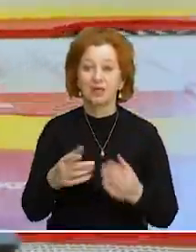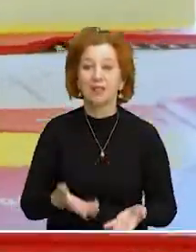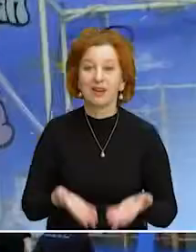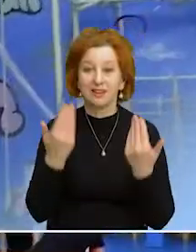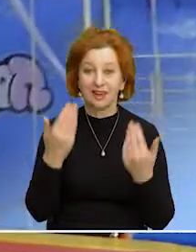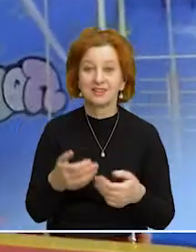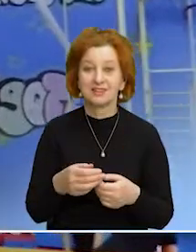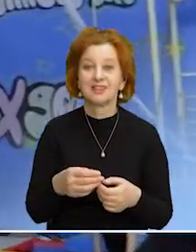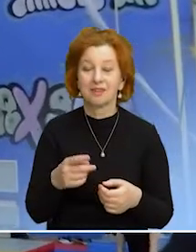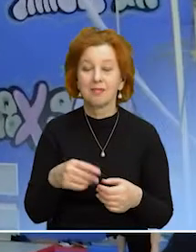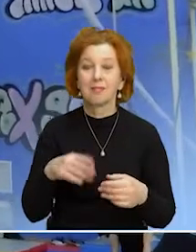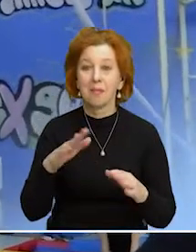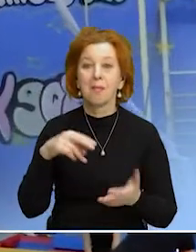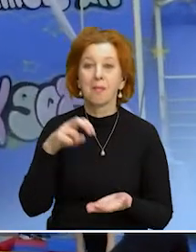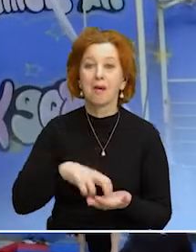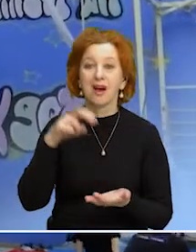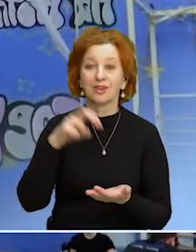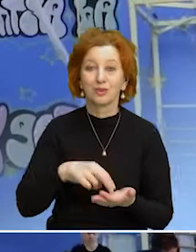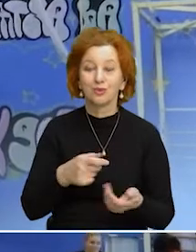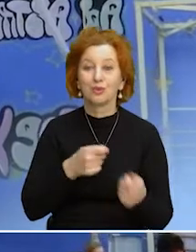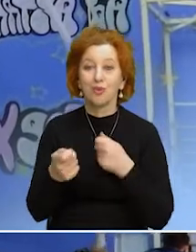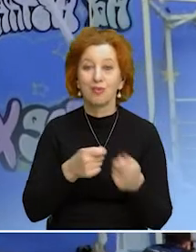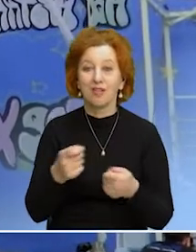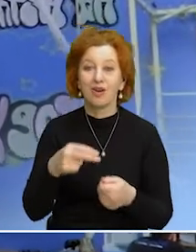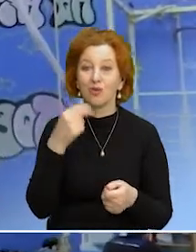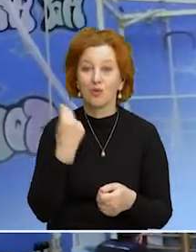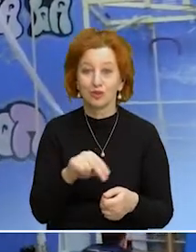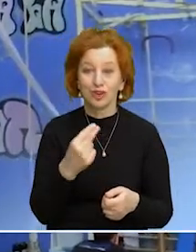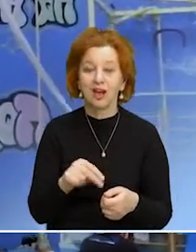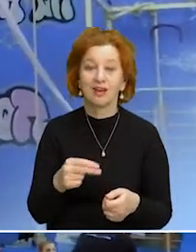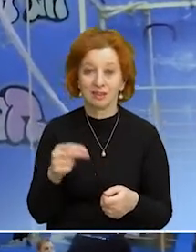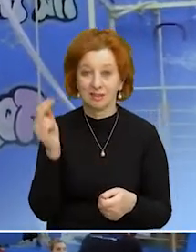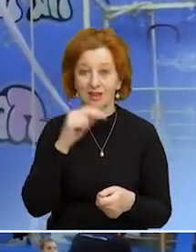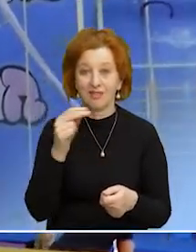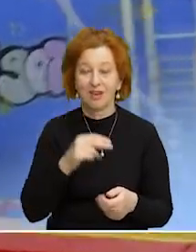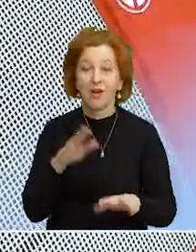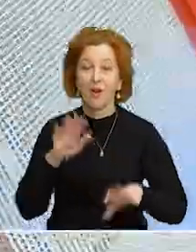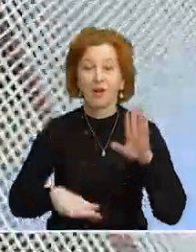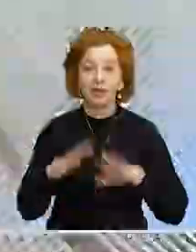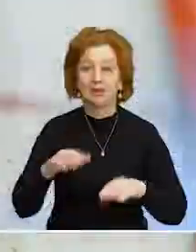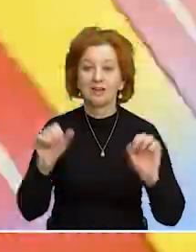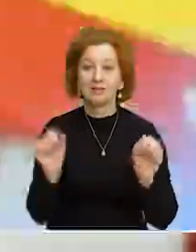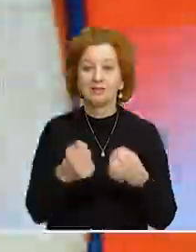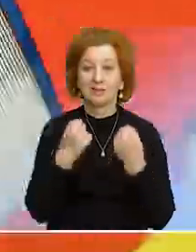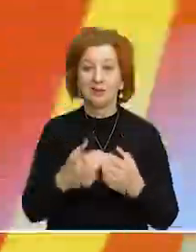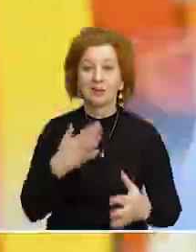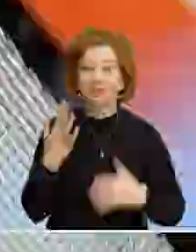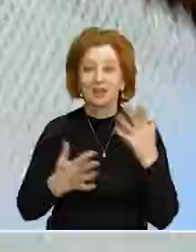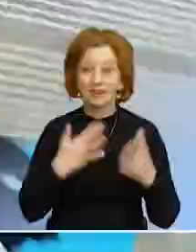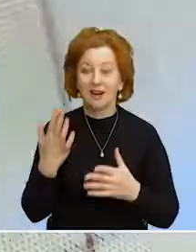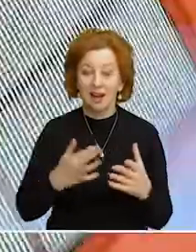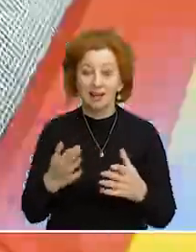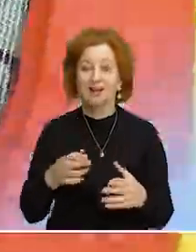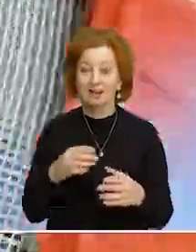подняться. Батут помогает научиться управлять телом и улучшает физические навыки. Координацию, скорость, силу и